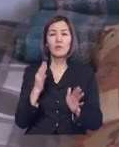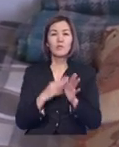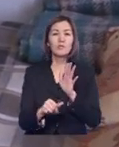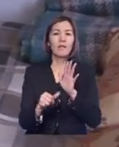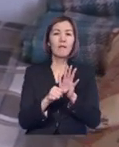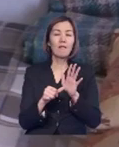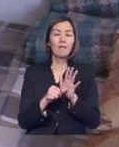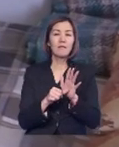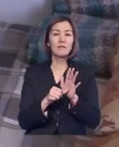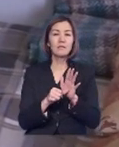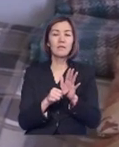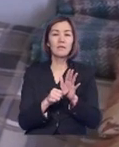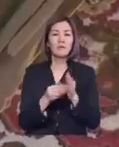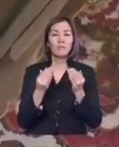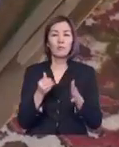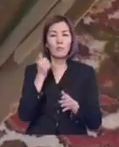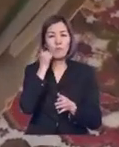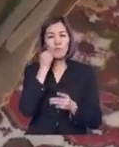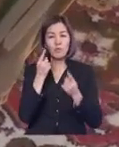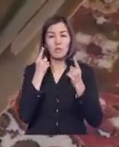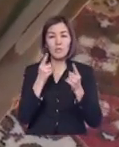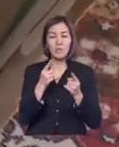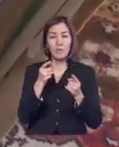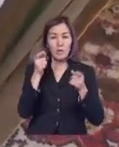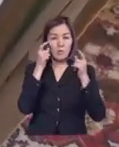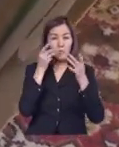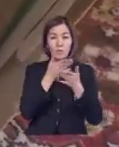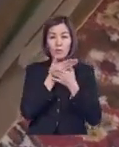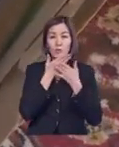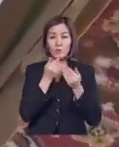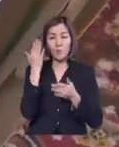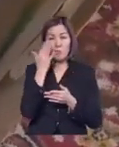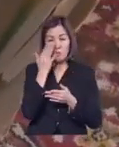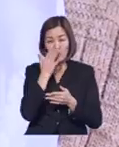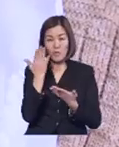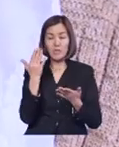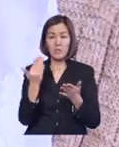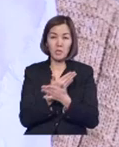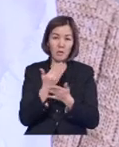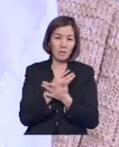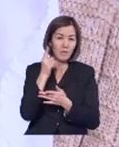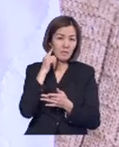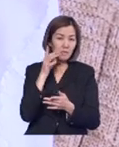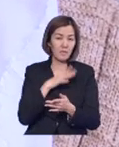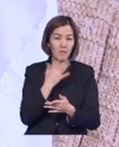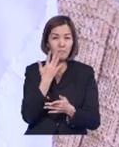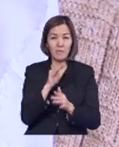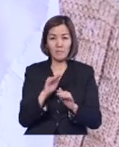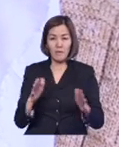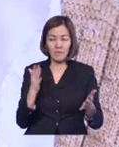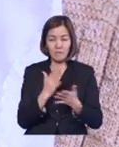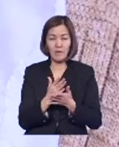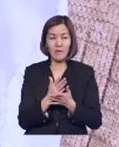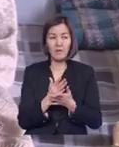жасты алқымдаған Жамал апамыз әлі де тың. Көзілдіріксіз кітап оқып, елдегі жаңалықтардан хабардар болып отырады. Бес баланың анасы.